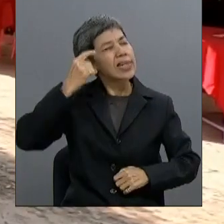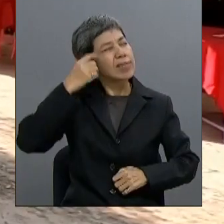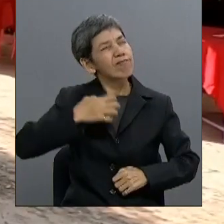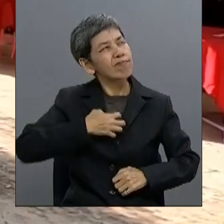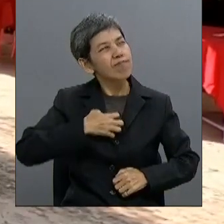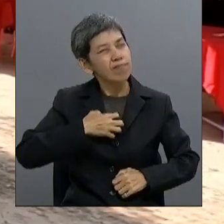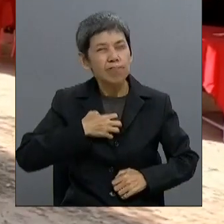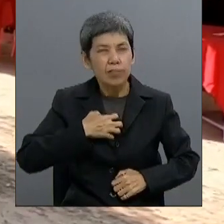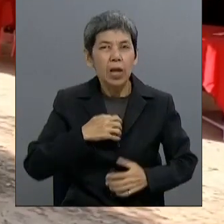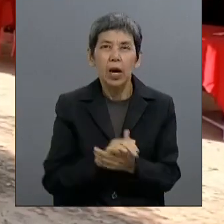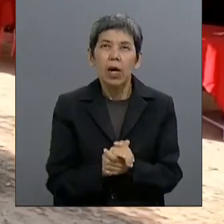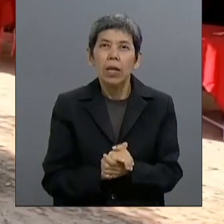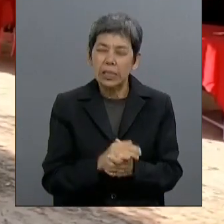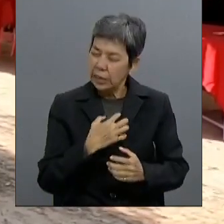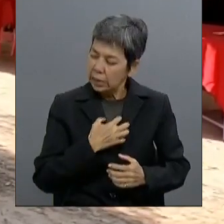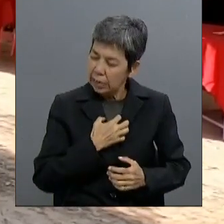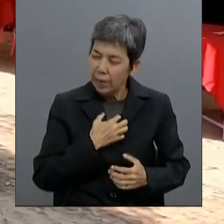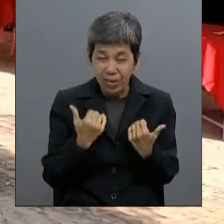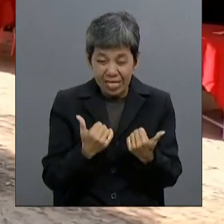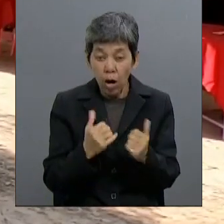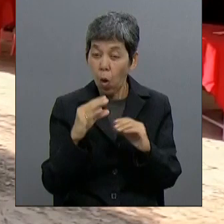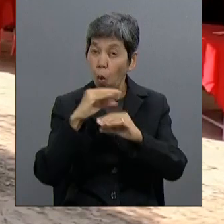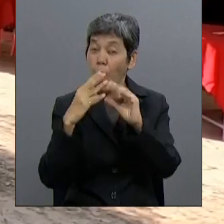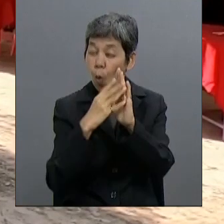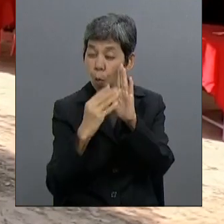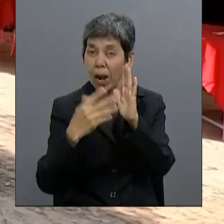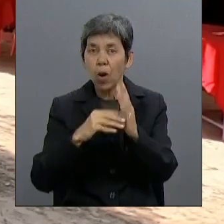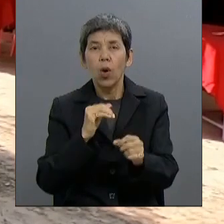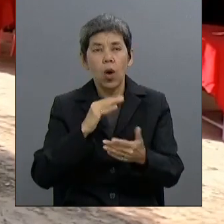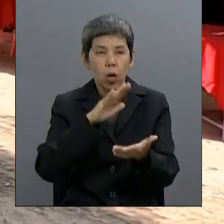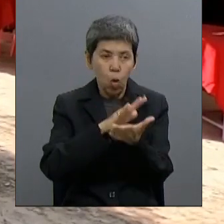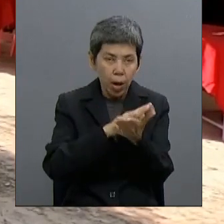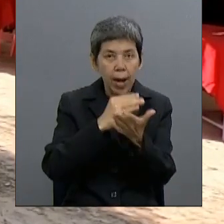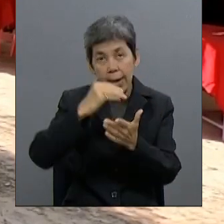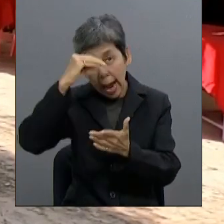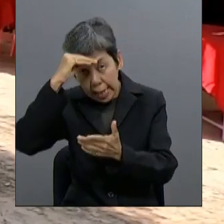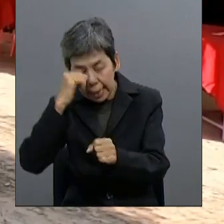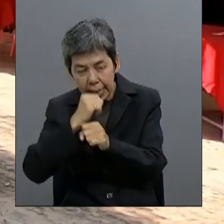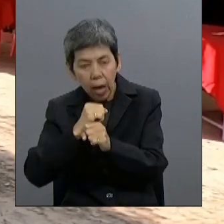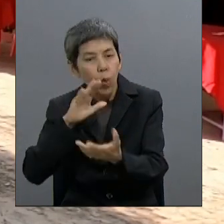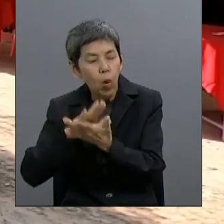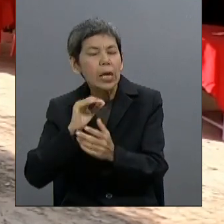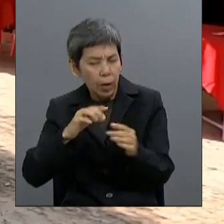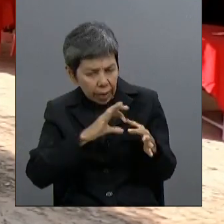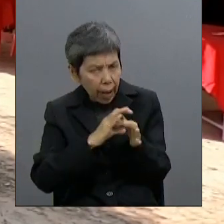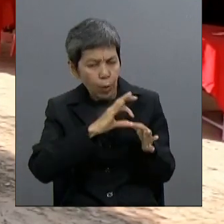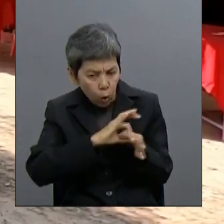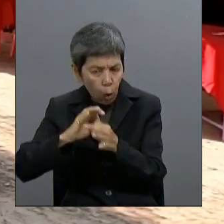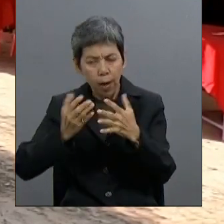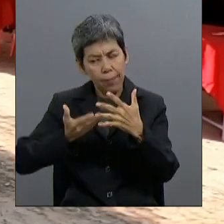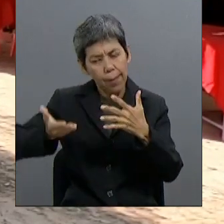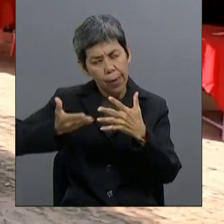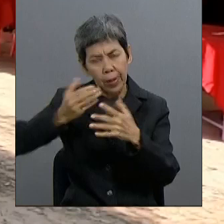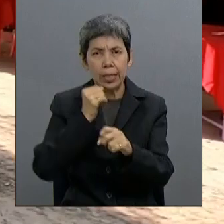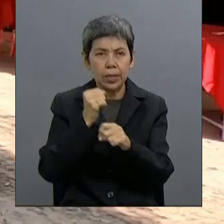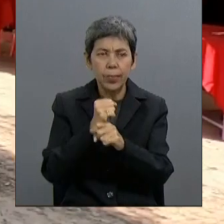ก็สิ่งที่อยากได้หลังจากนี้ไปก็คืออยากให้ทุกโรงเรียนนะครับได้ไปสานต่อในเรื่องของการทำสื่อตั